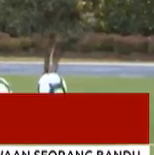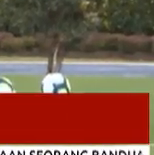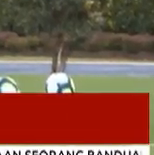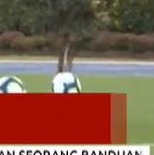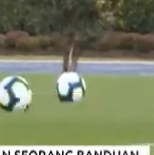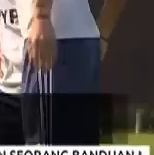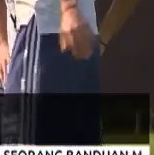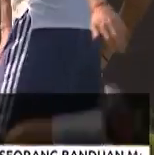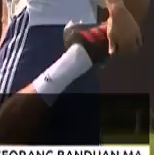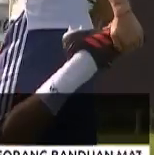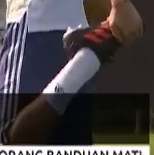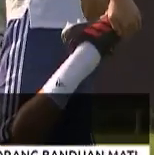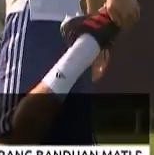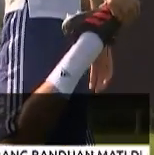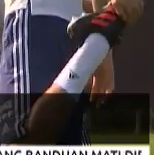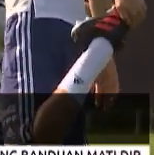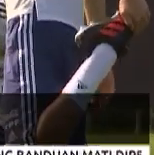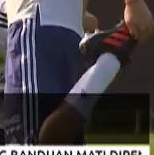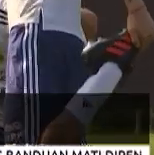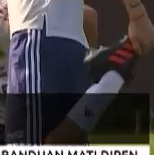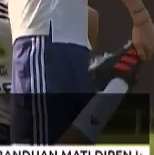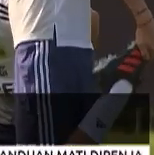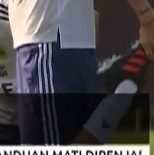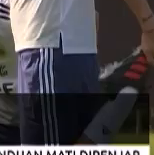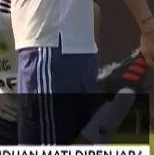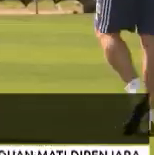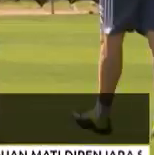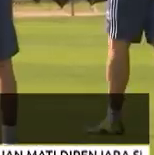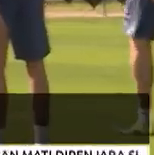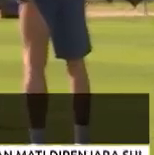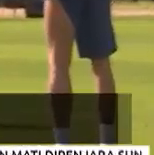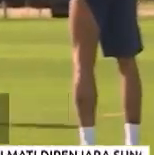Lionel Scaloni kekal bersama Argentina.